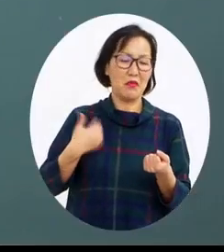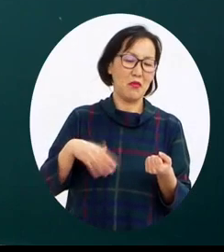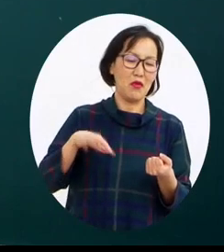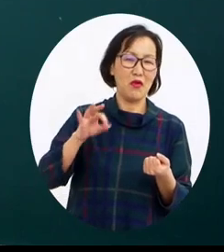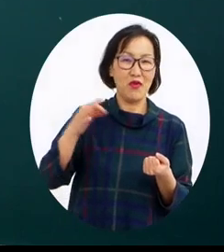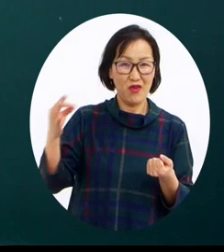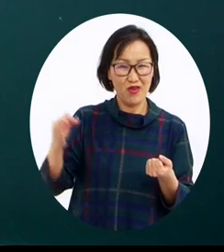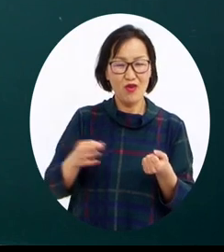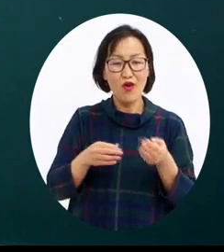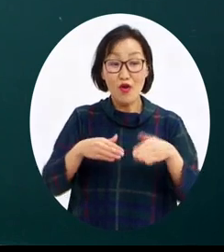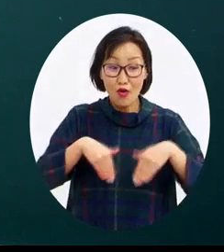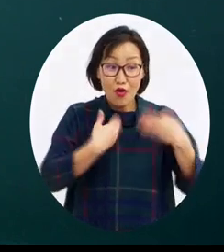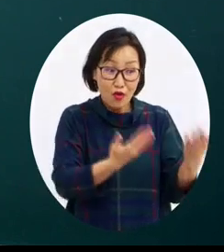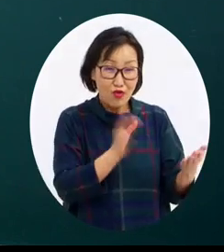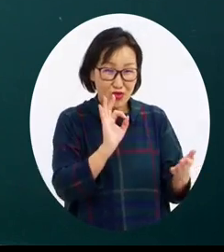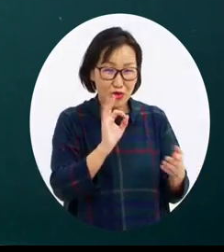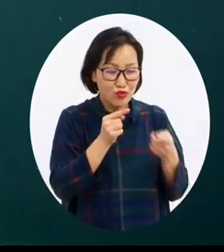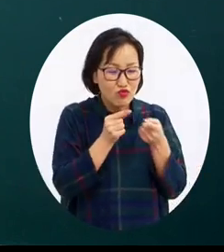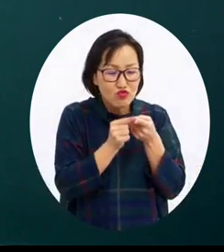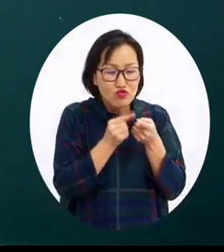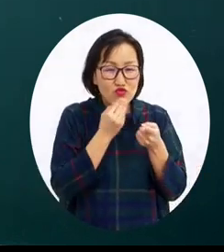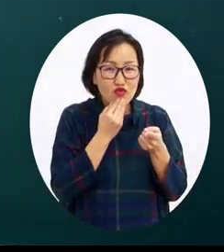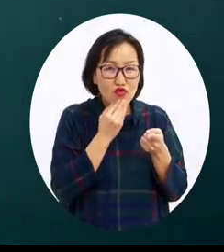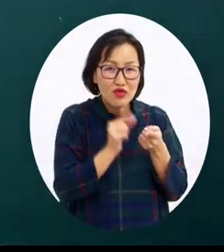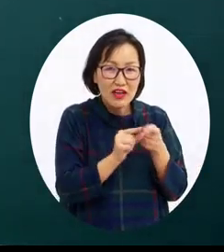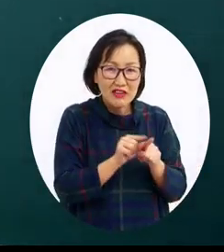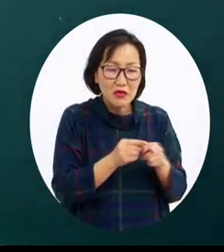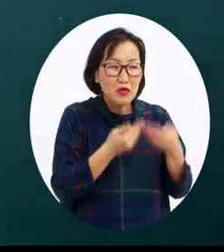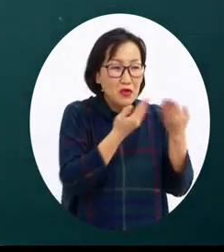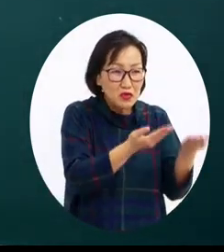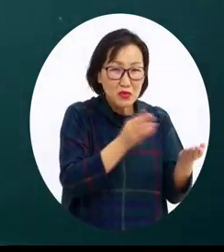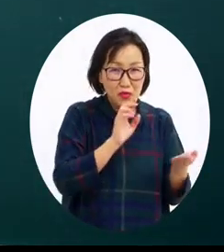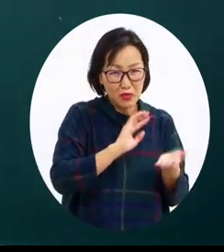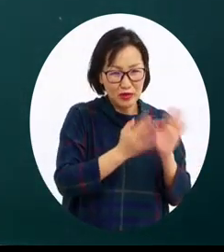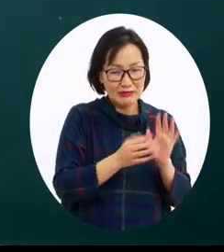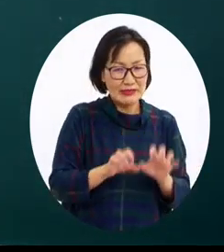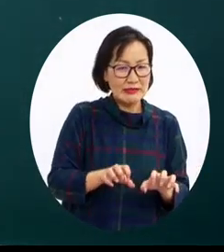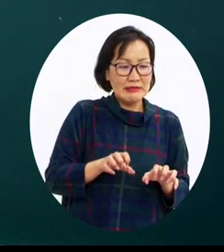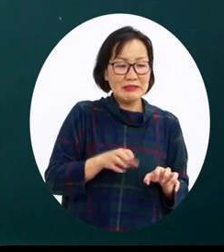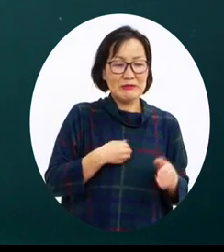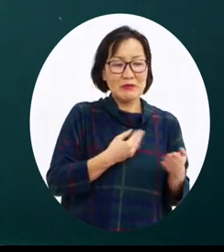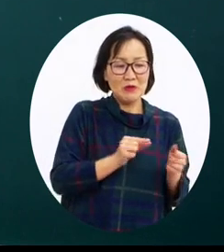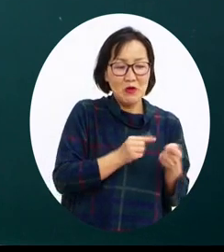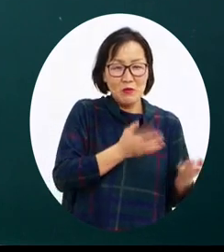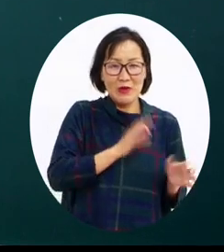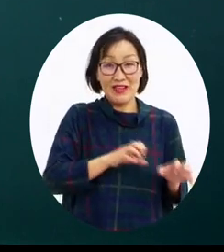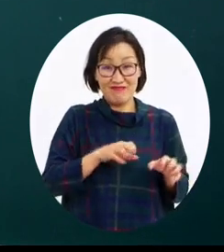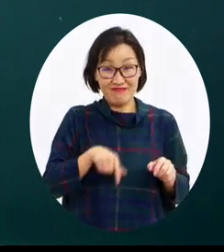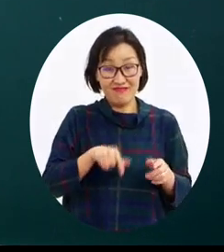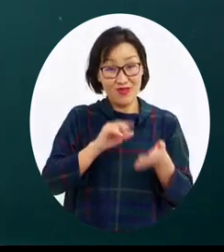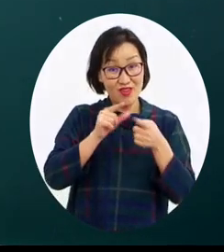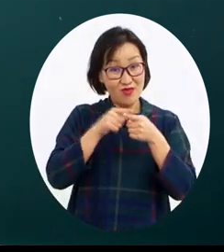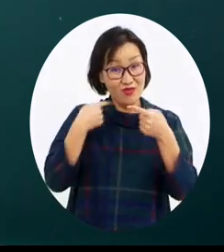чинээ боловч харамлна гэсэн байна. За ингээд ажиллаад байхад багш нь энэ зөөрөг дотроос